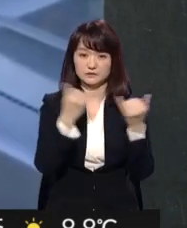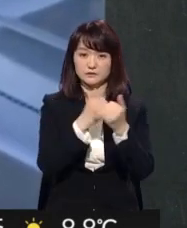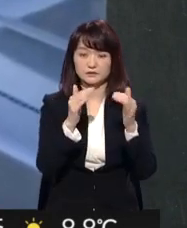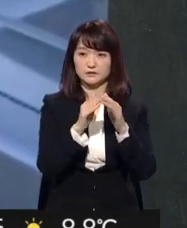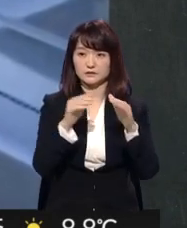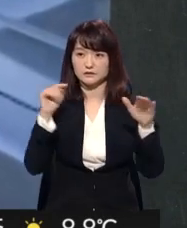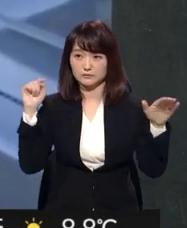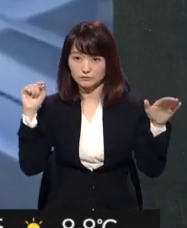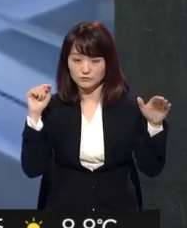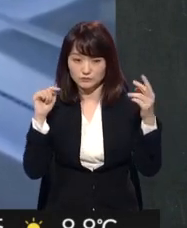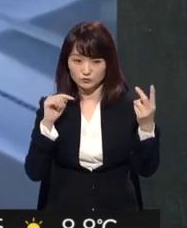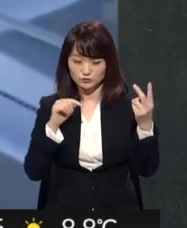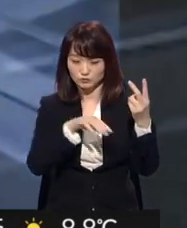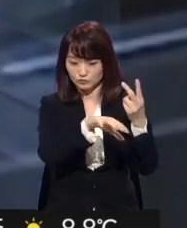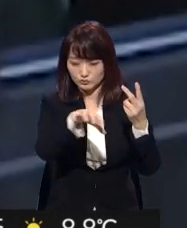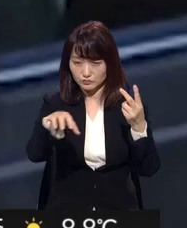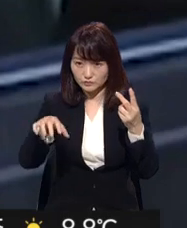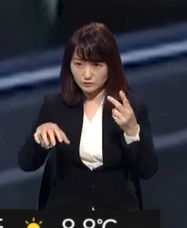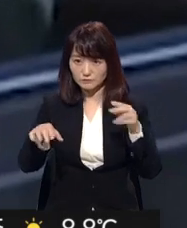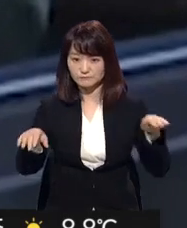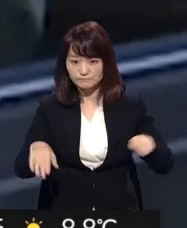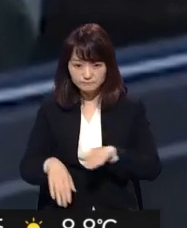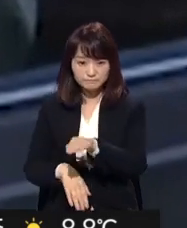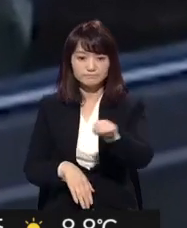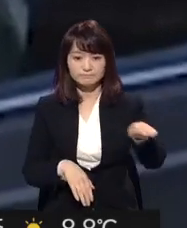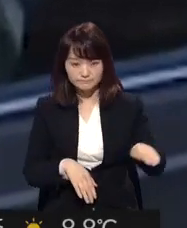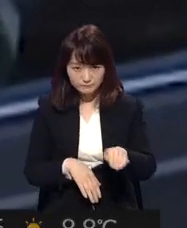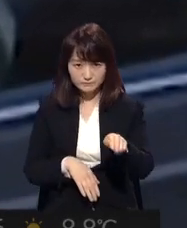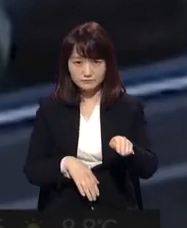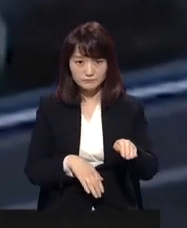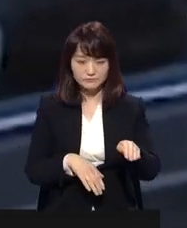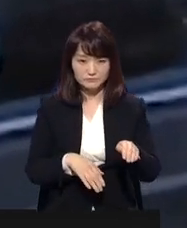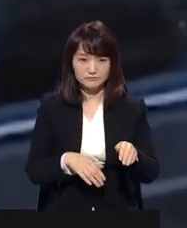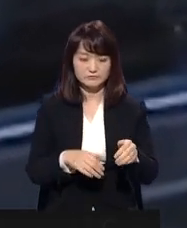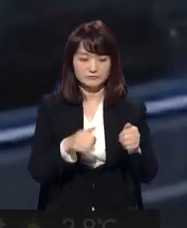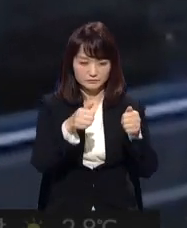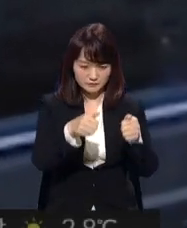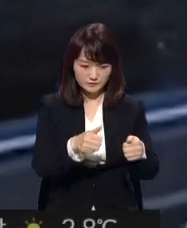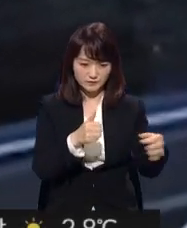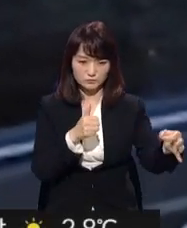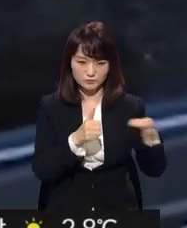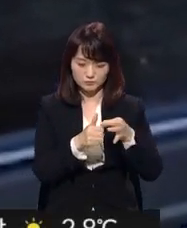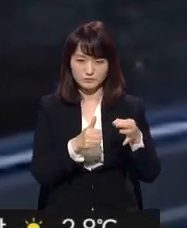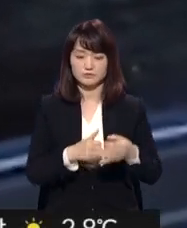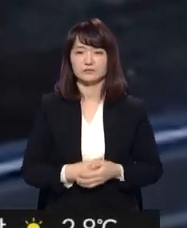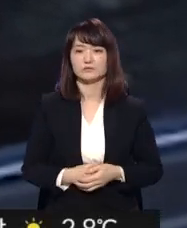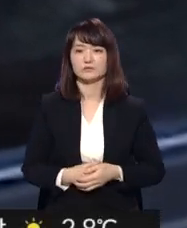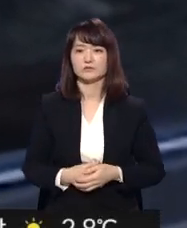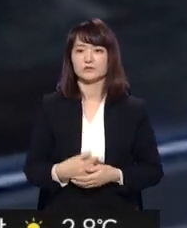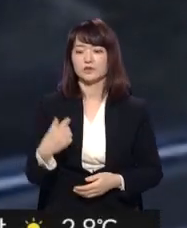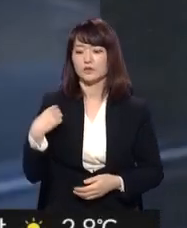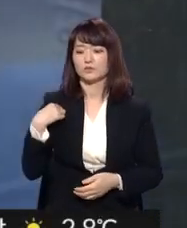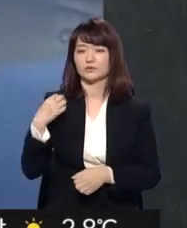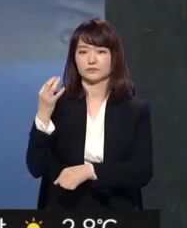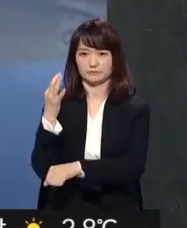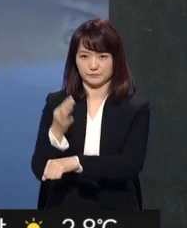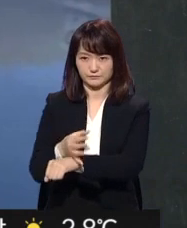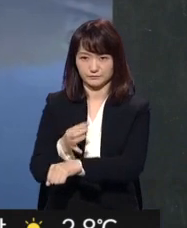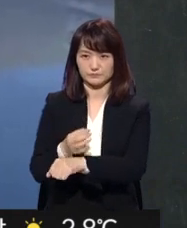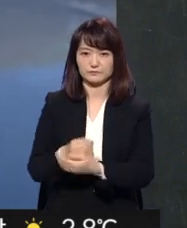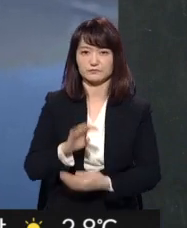군데를 예 저 차를 타고 친척집 두 군데를 돌면서 세 받아서 챙겼습니다 그리고는 이번에는 옷을 꼭 사야 되겠다면서